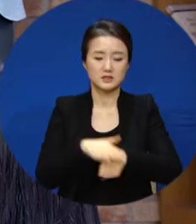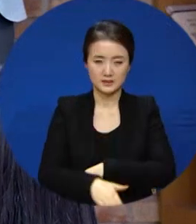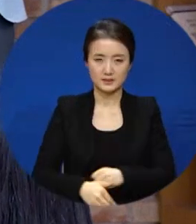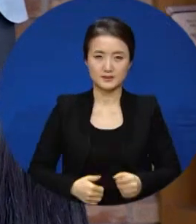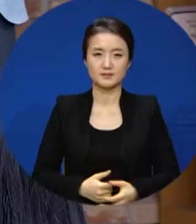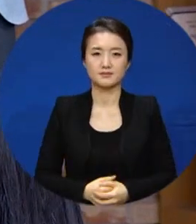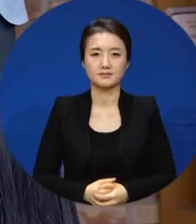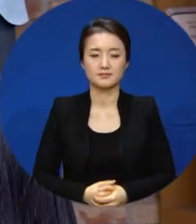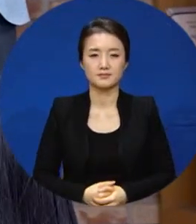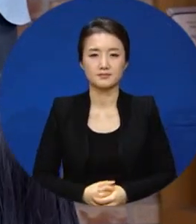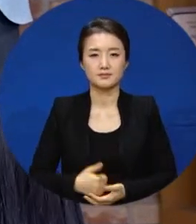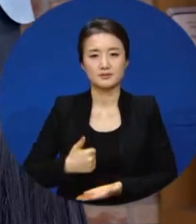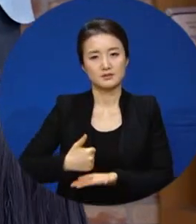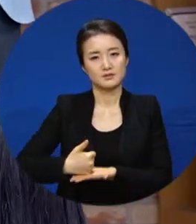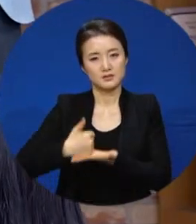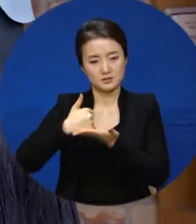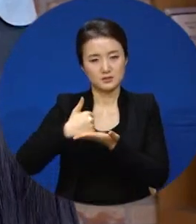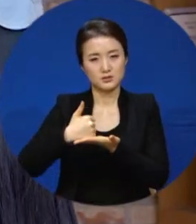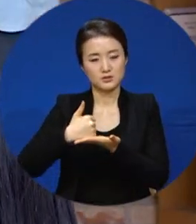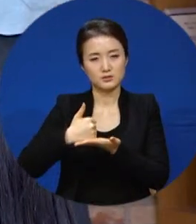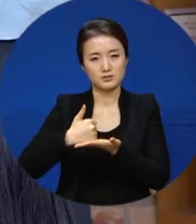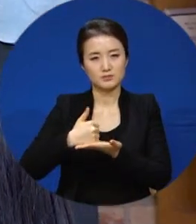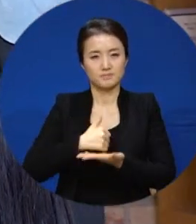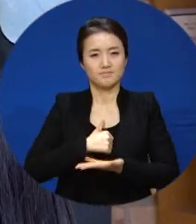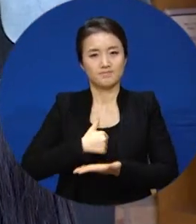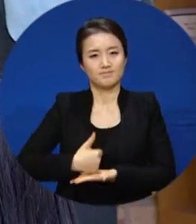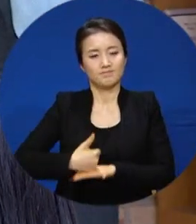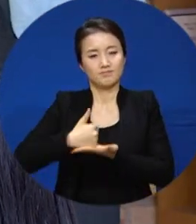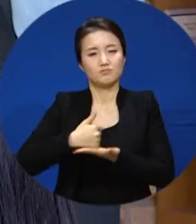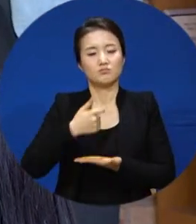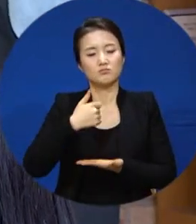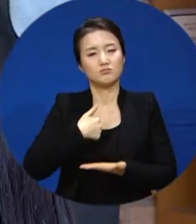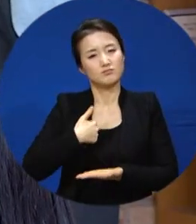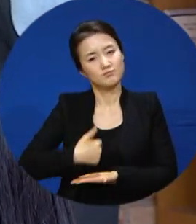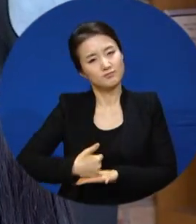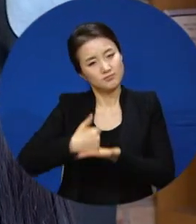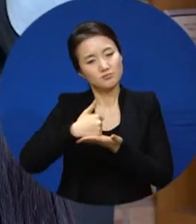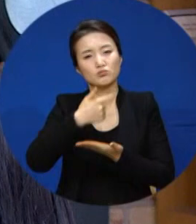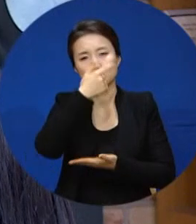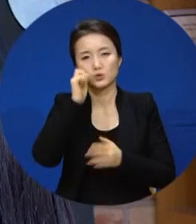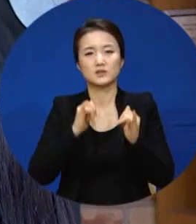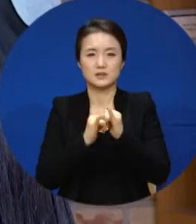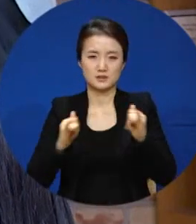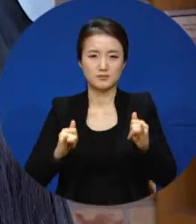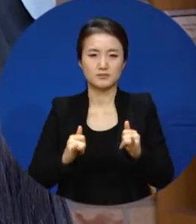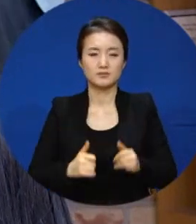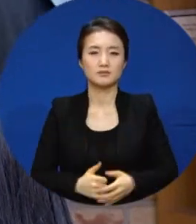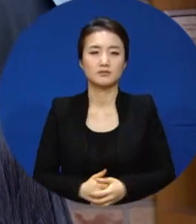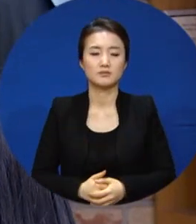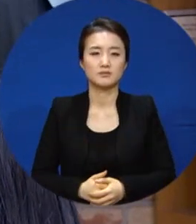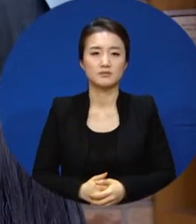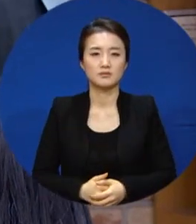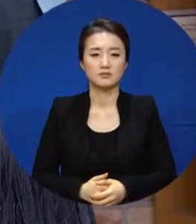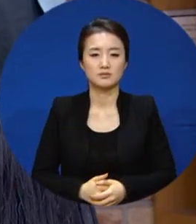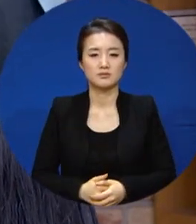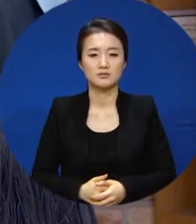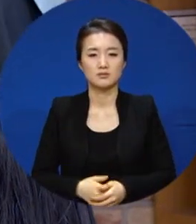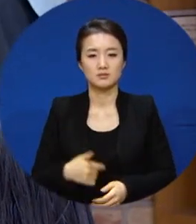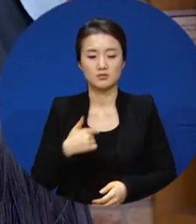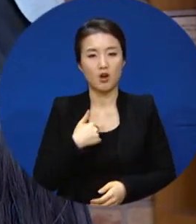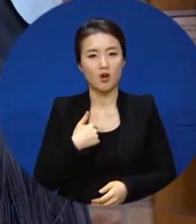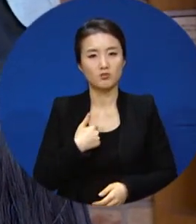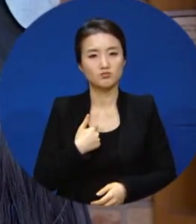자존감 낮은 사람들의 특징에 자존감 높은 사람들은 요 타고난 성향을 있는 그대로 받아들여 요걸 존중의